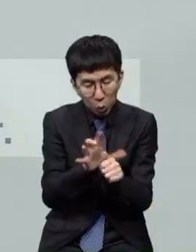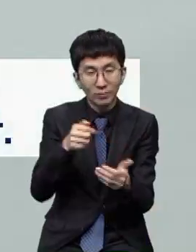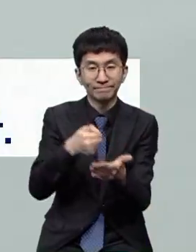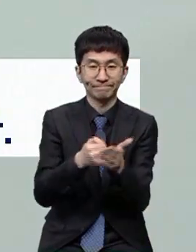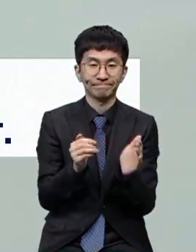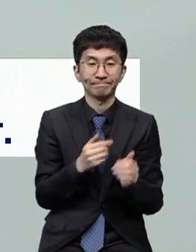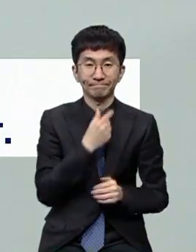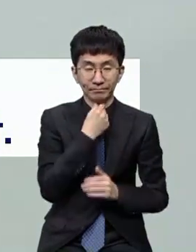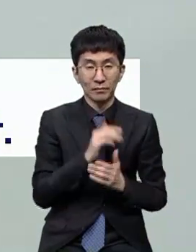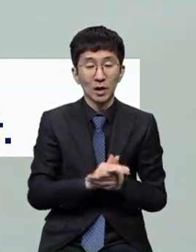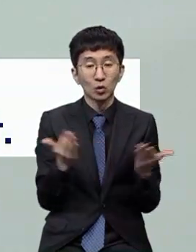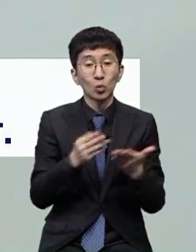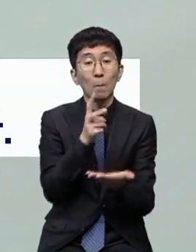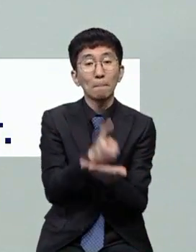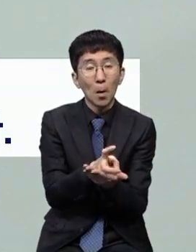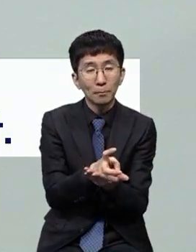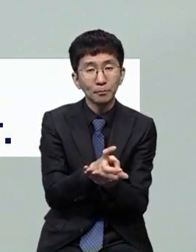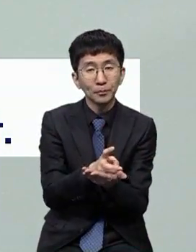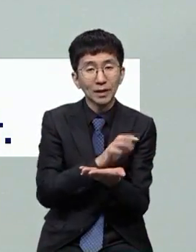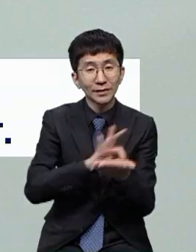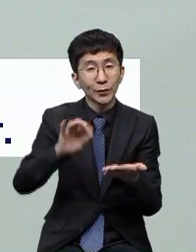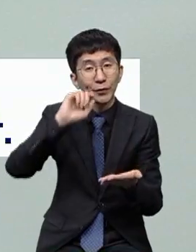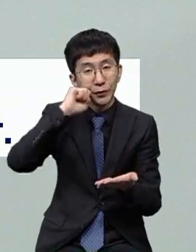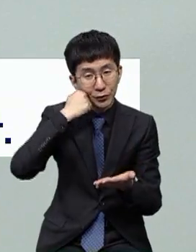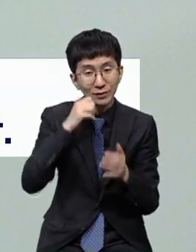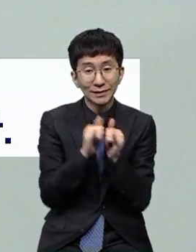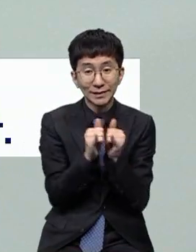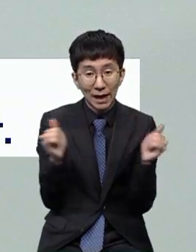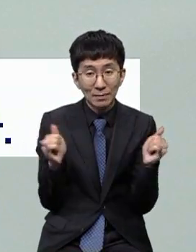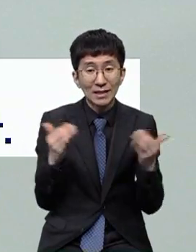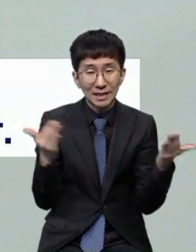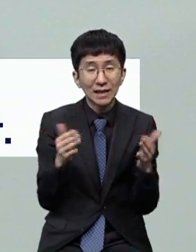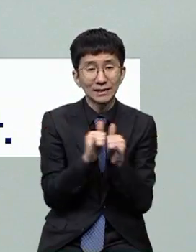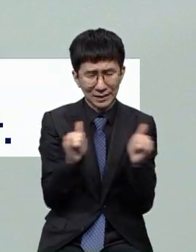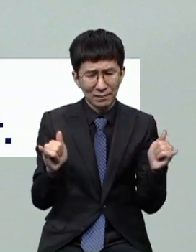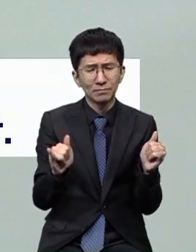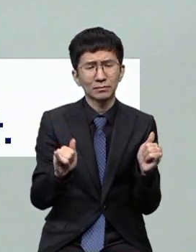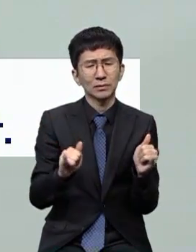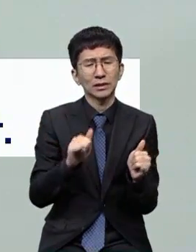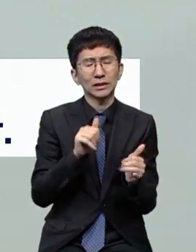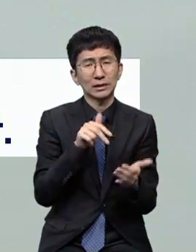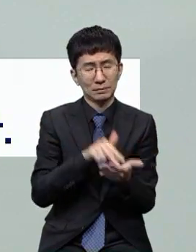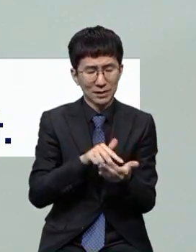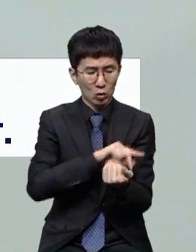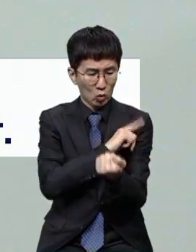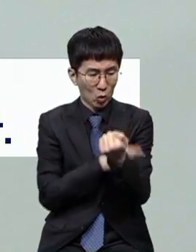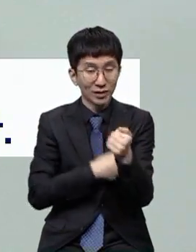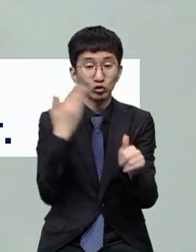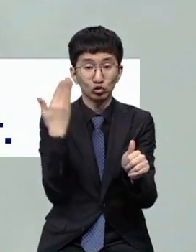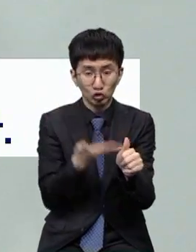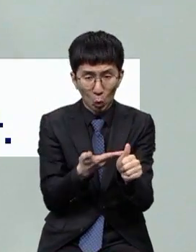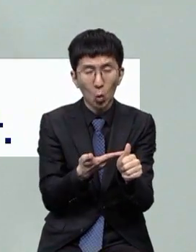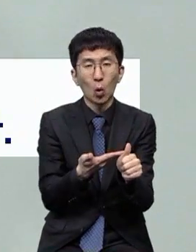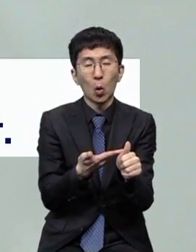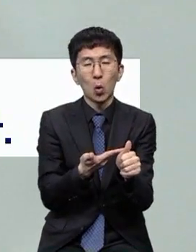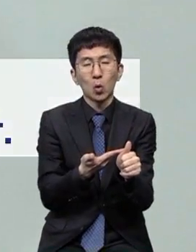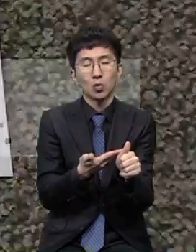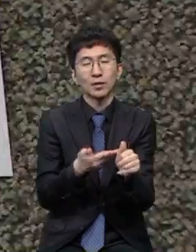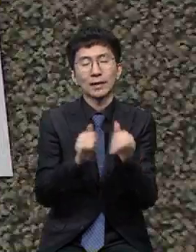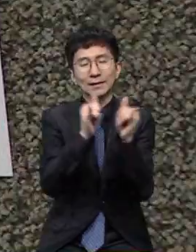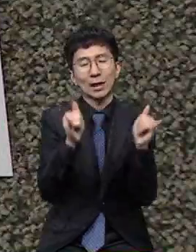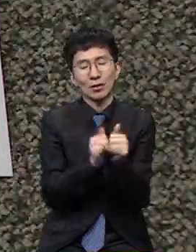노동법 적용이 어려운 사람에 대해서도 일하는 사람으로서 당연하게 누려야 할 권익을 보호하고 사회안전망을 확충하고자